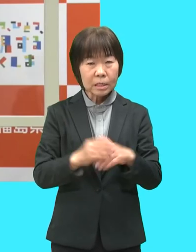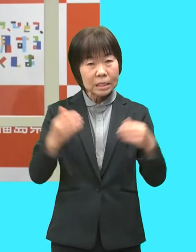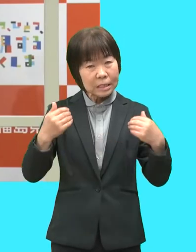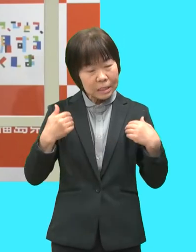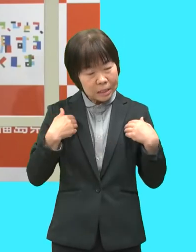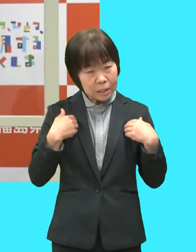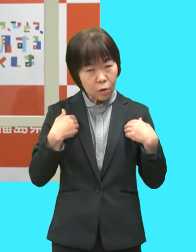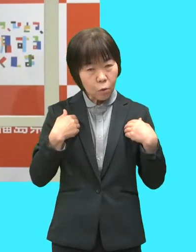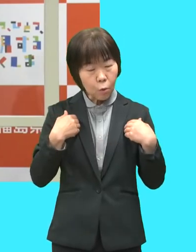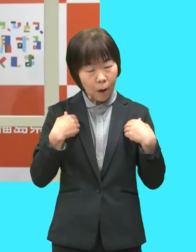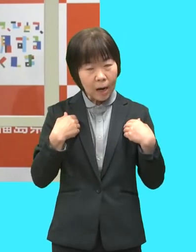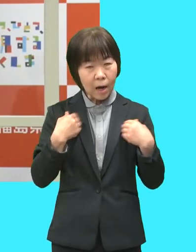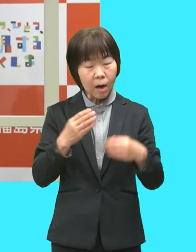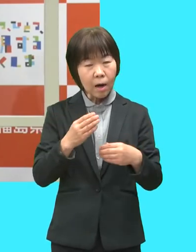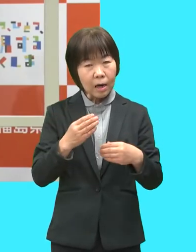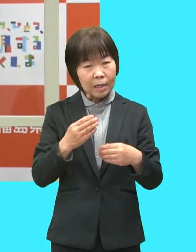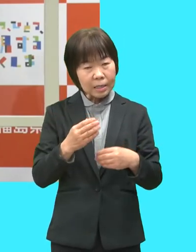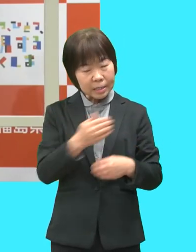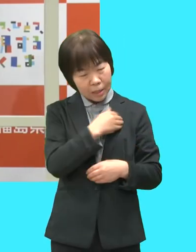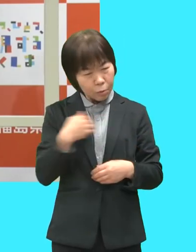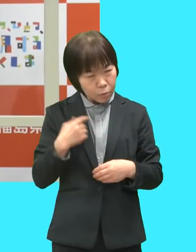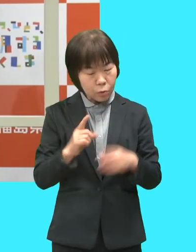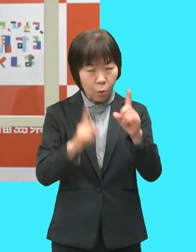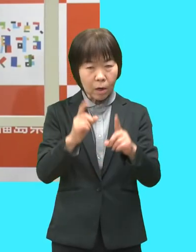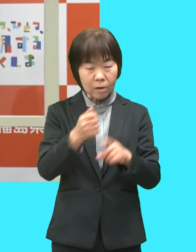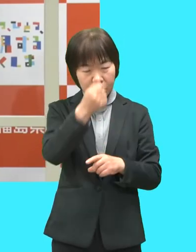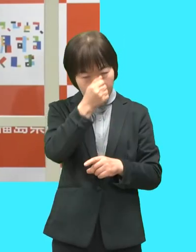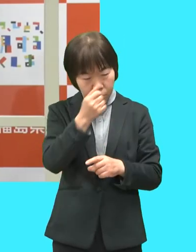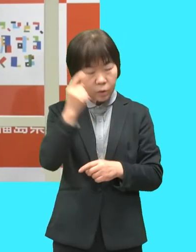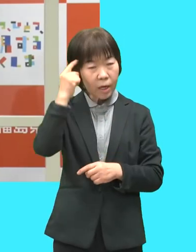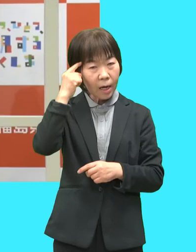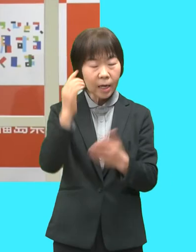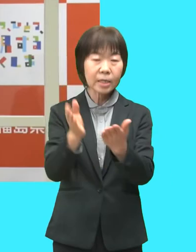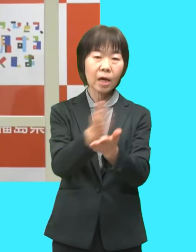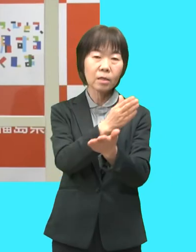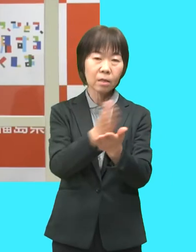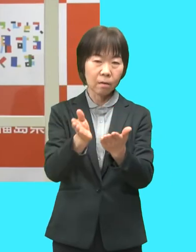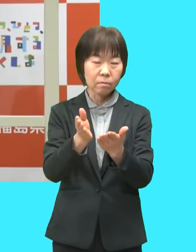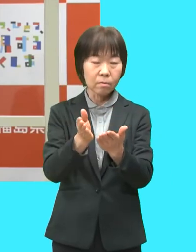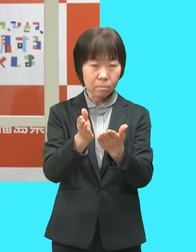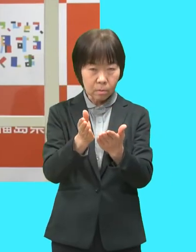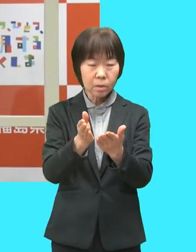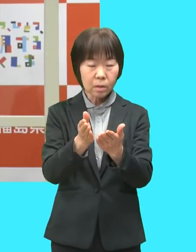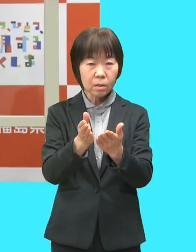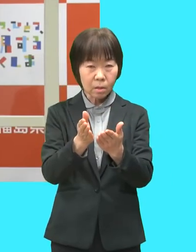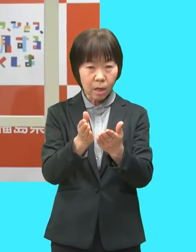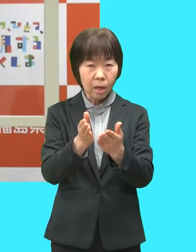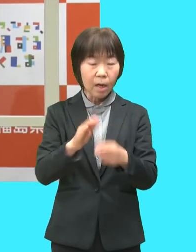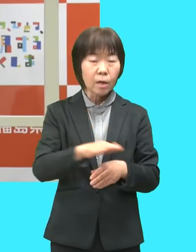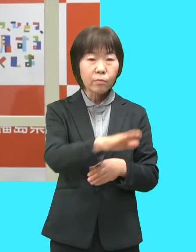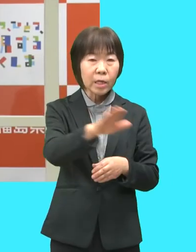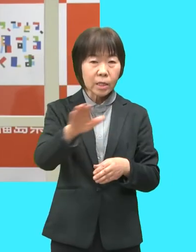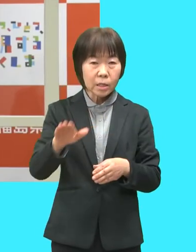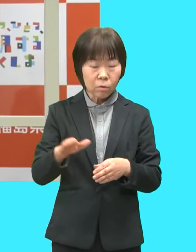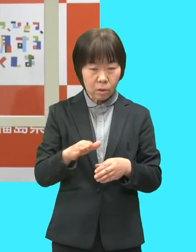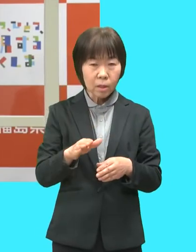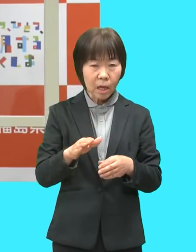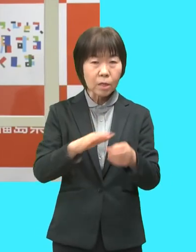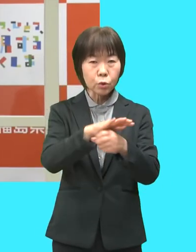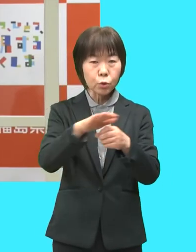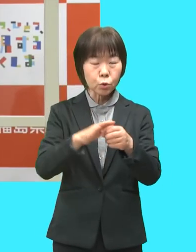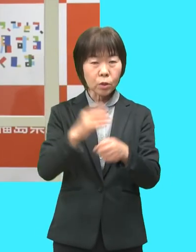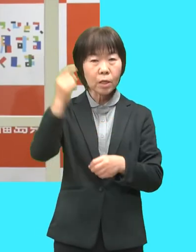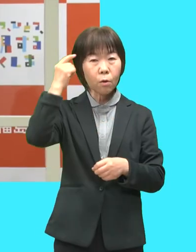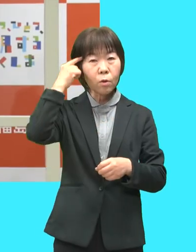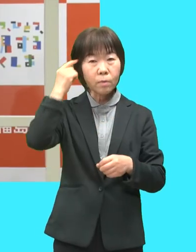要性というものを慎重に判断をしていただいて対応していただくということが福島県民の皆さんにとって重要